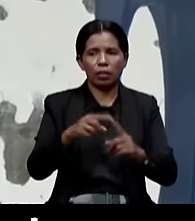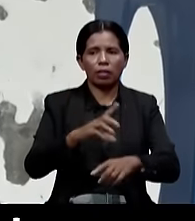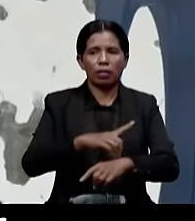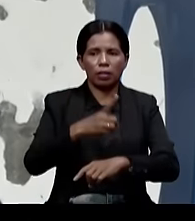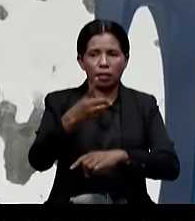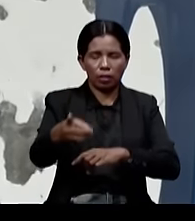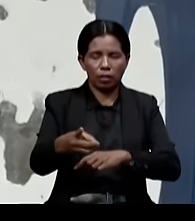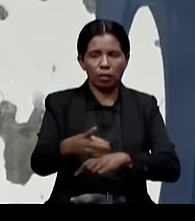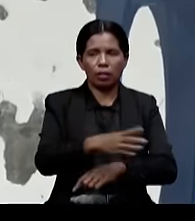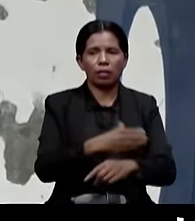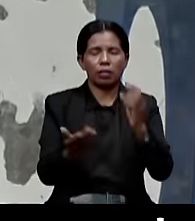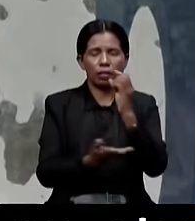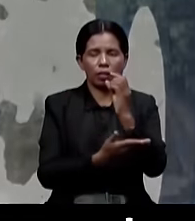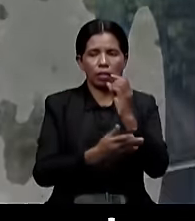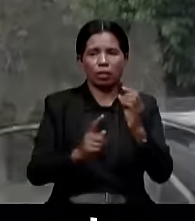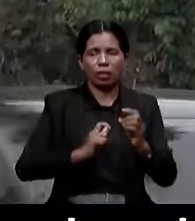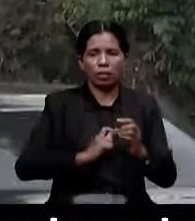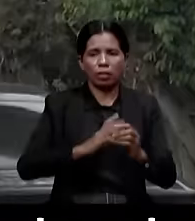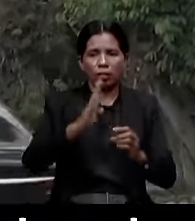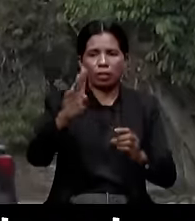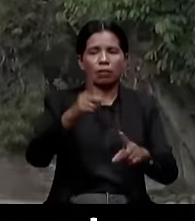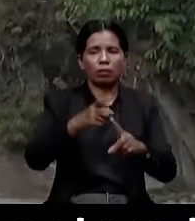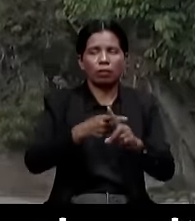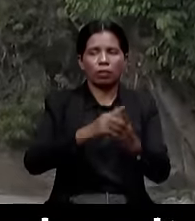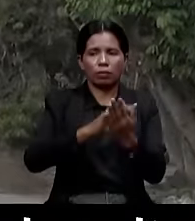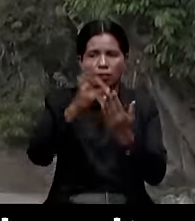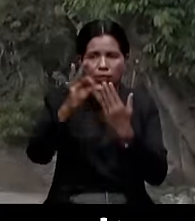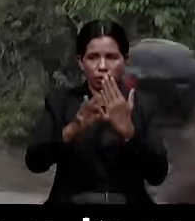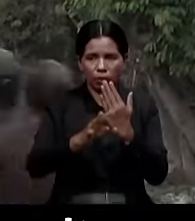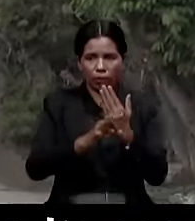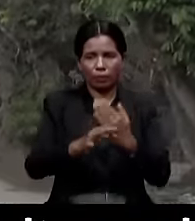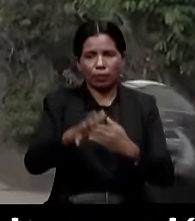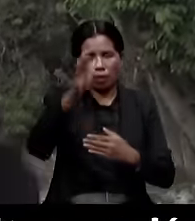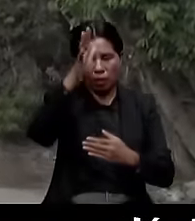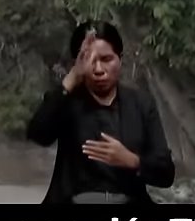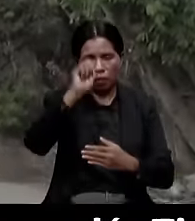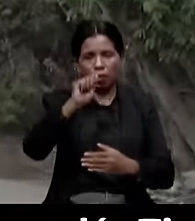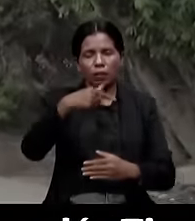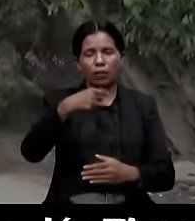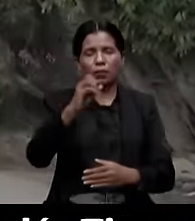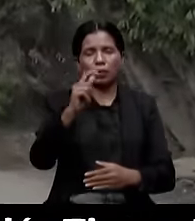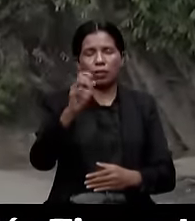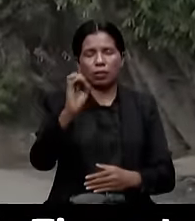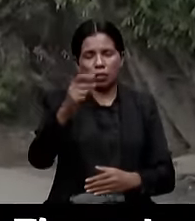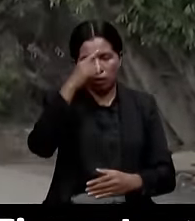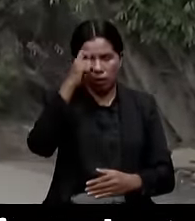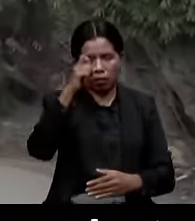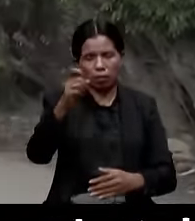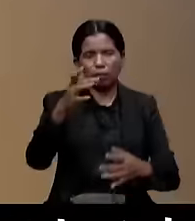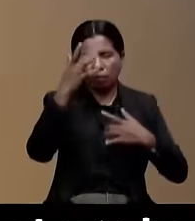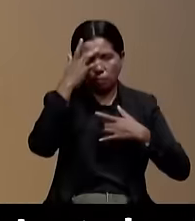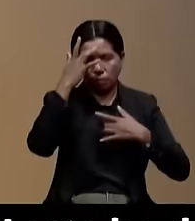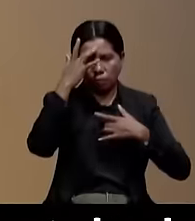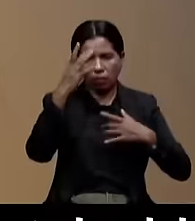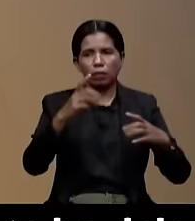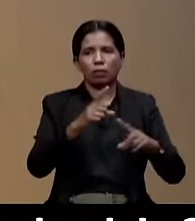desastre hafointe si ai iha taibesi iha fulan fevereiro no inan Agustinha sen mate tamba hetan moras iha